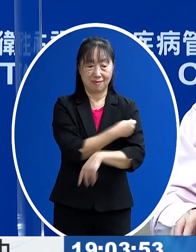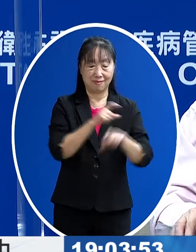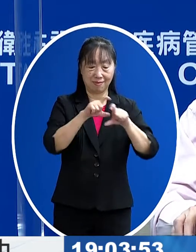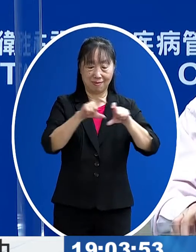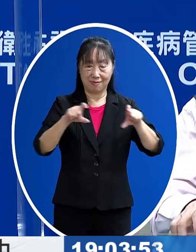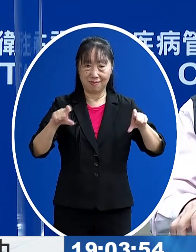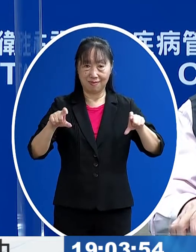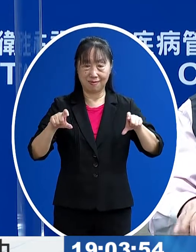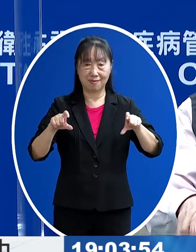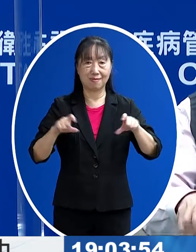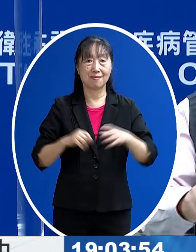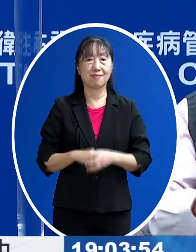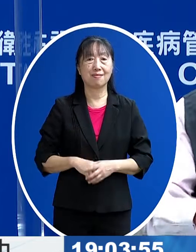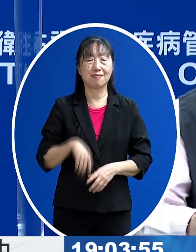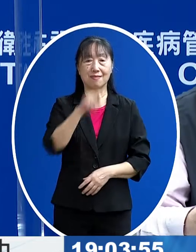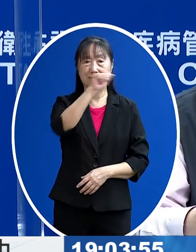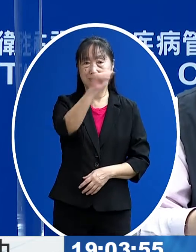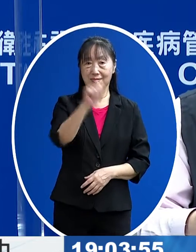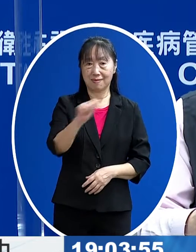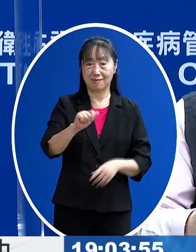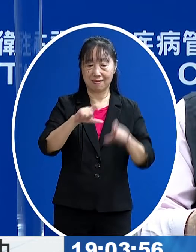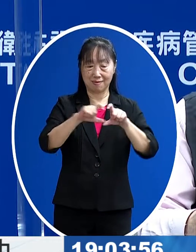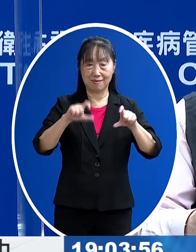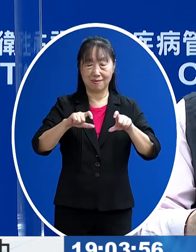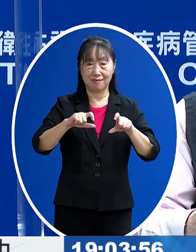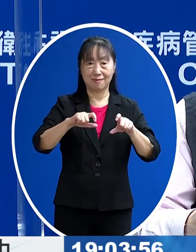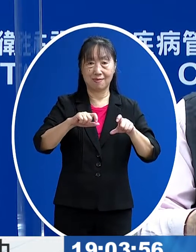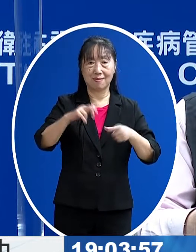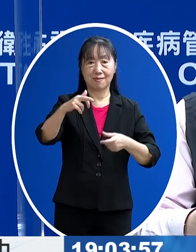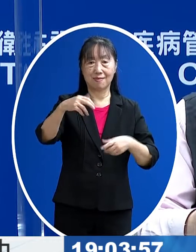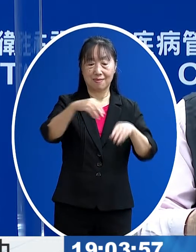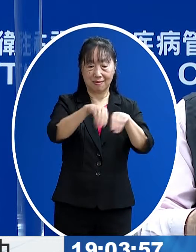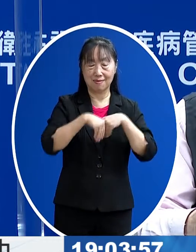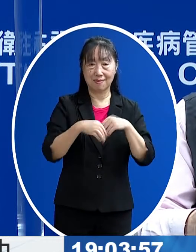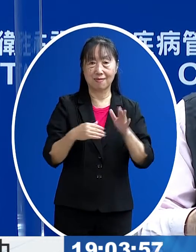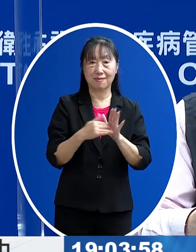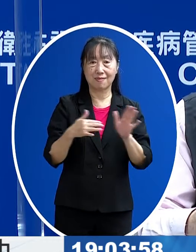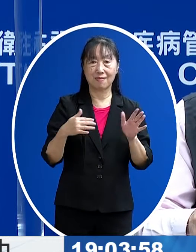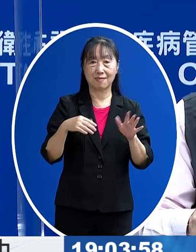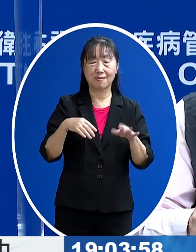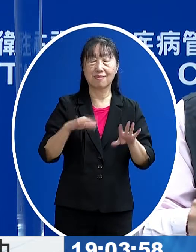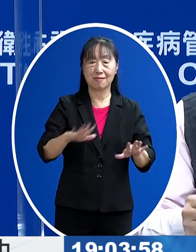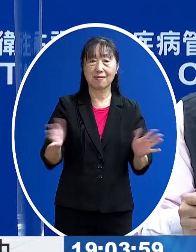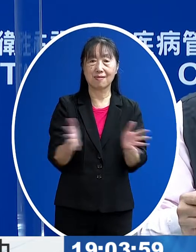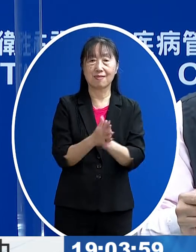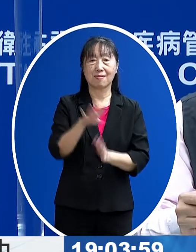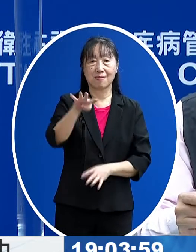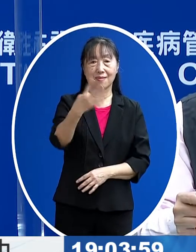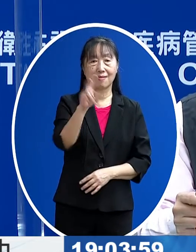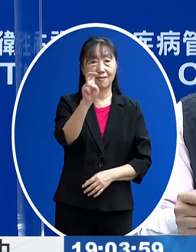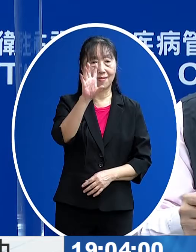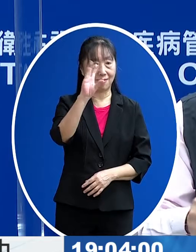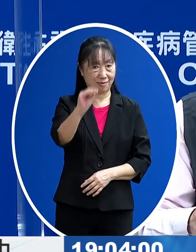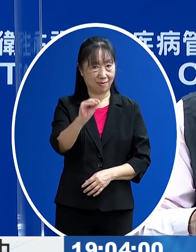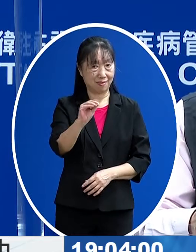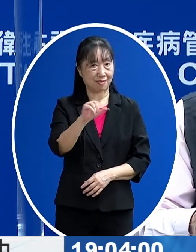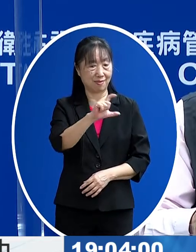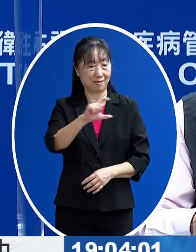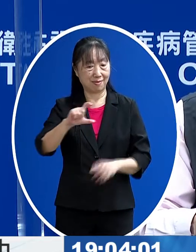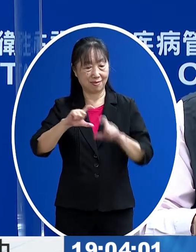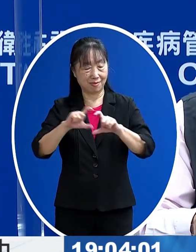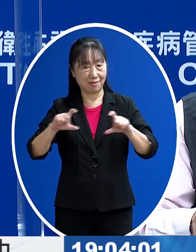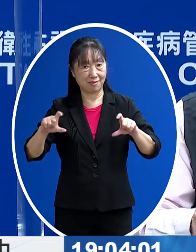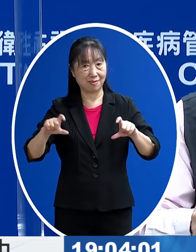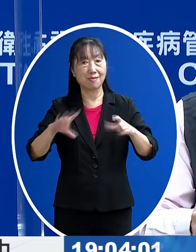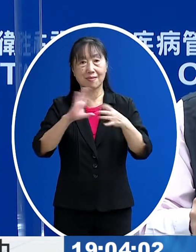那个 A G 的疫苗哈，那总共到现在已经捐赠我们420万剂，那当然也非